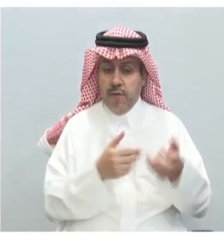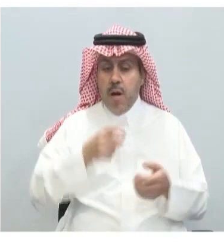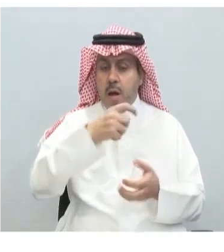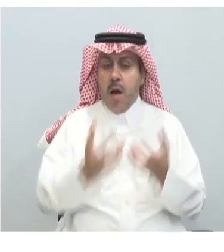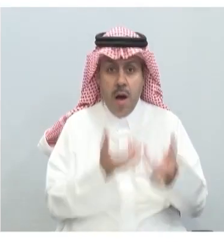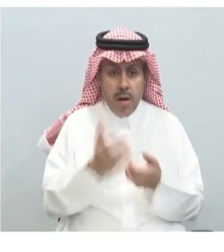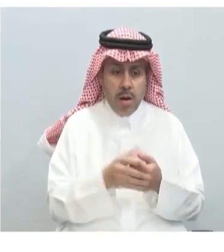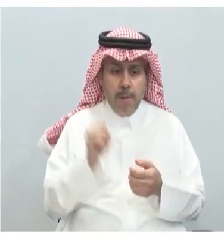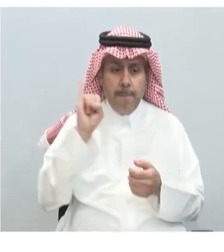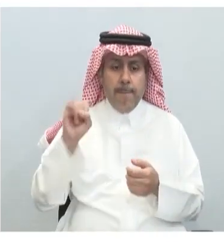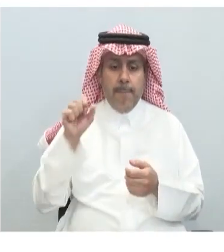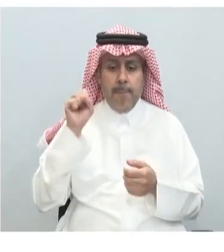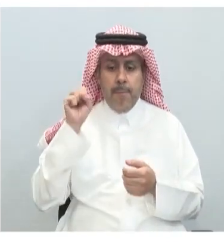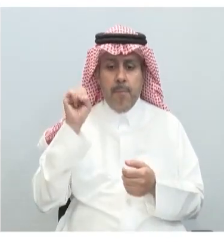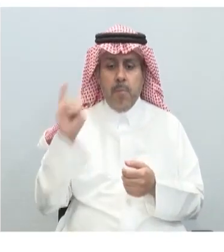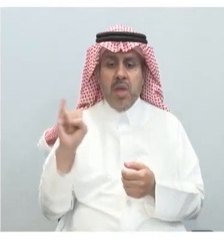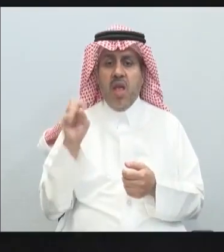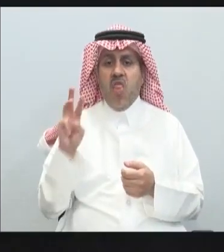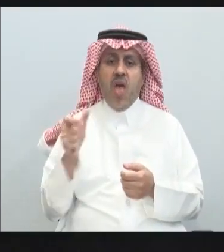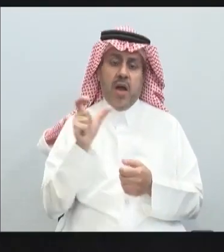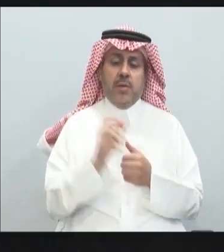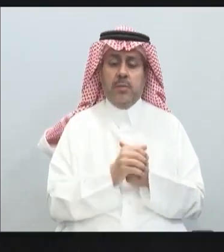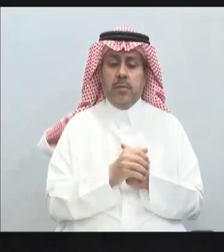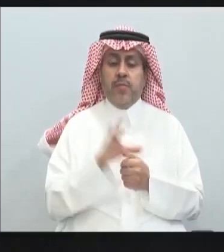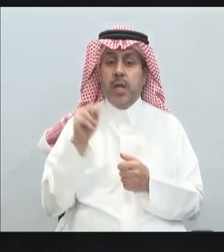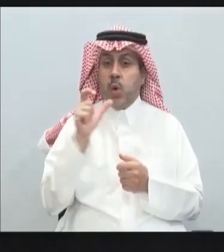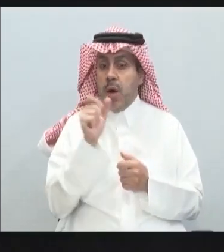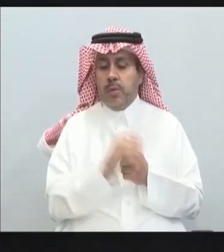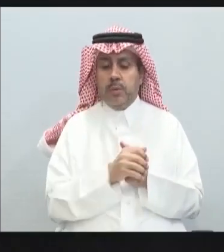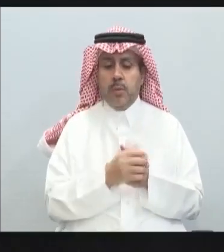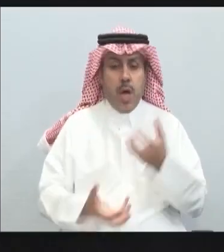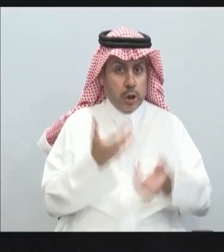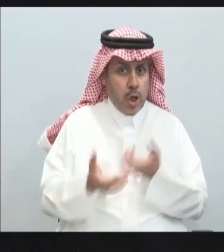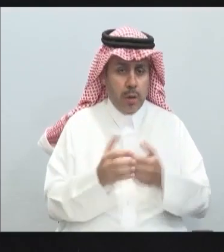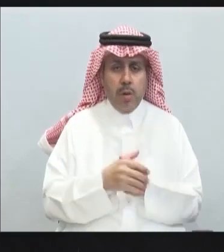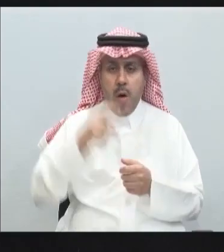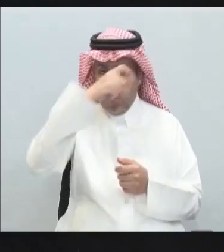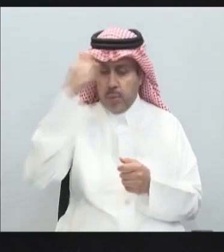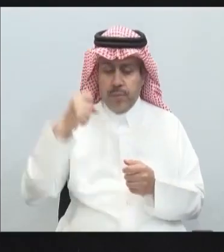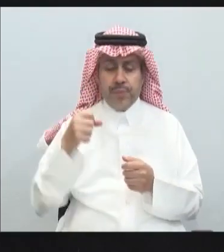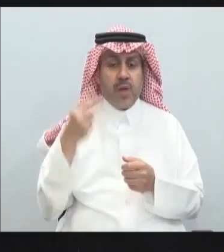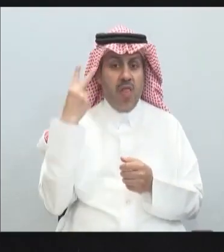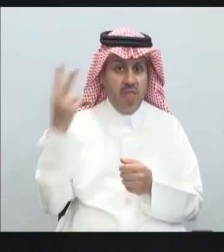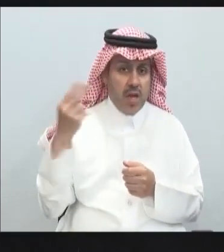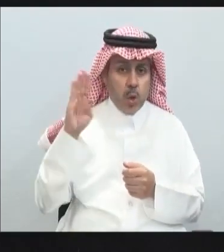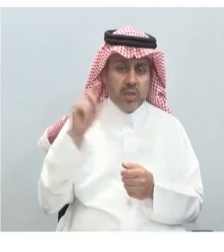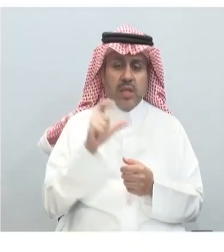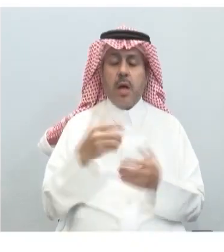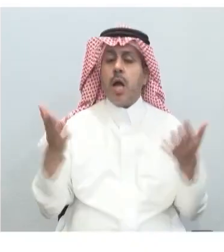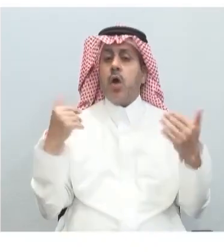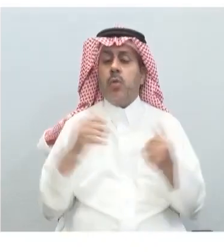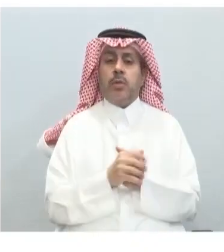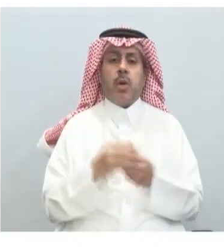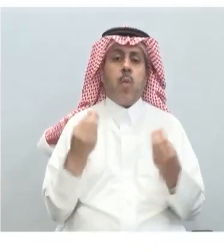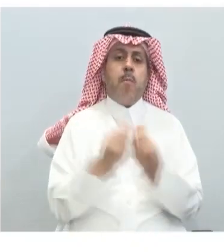الميثان احتراق الميثان الهيدروكربونات بشكل عام عند احتراقها تعطيني ثاني اكسيد الكربون والماء طبعا